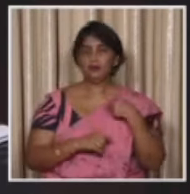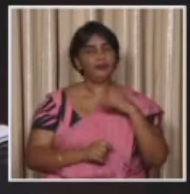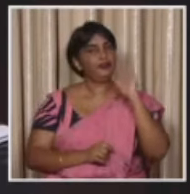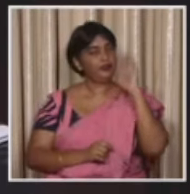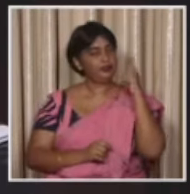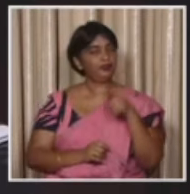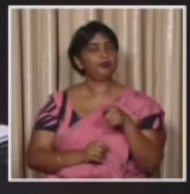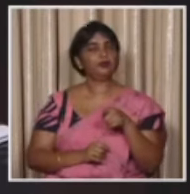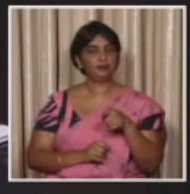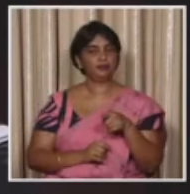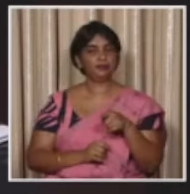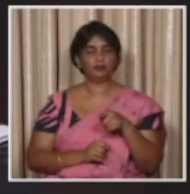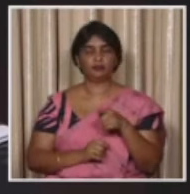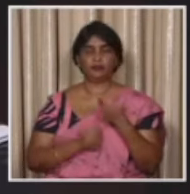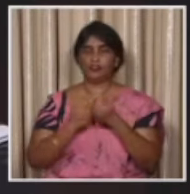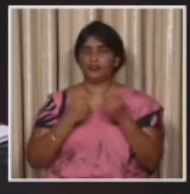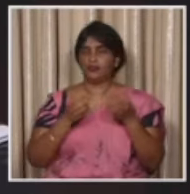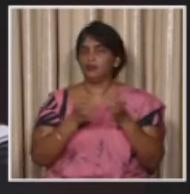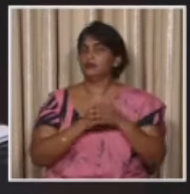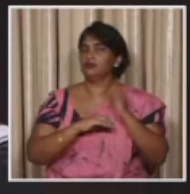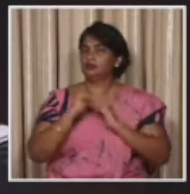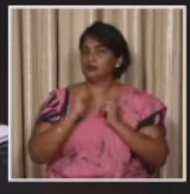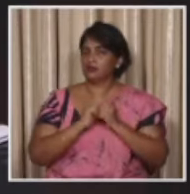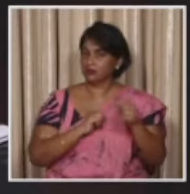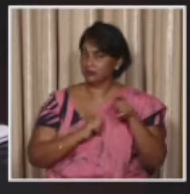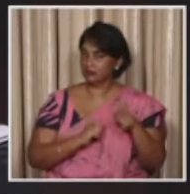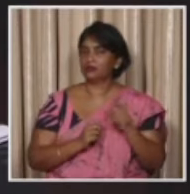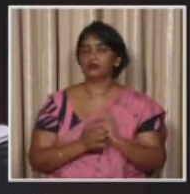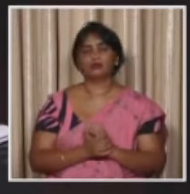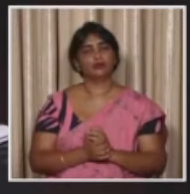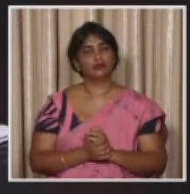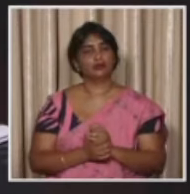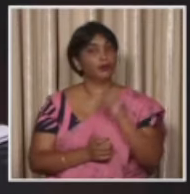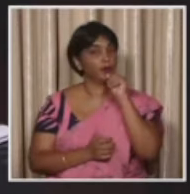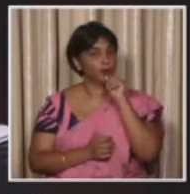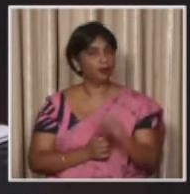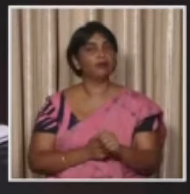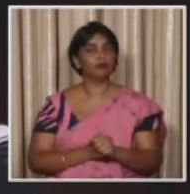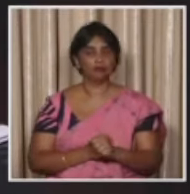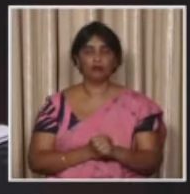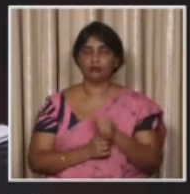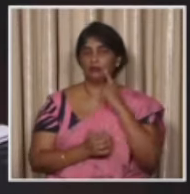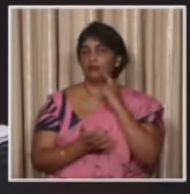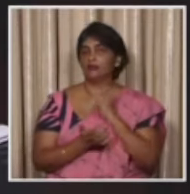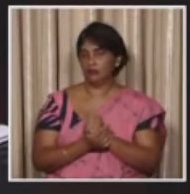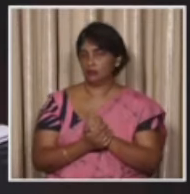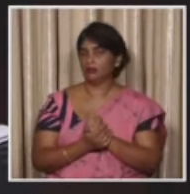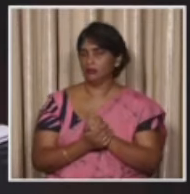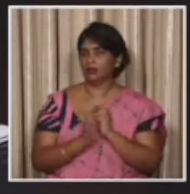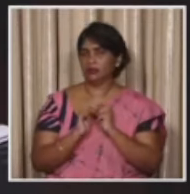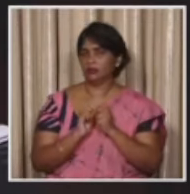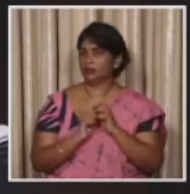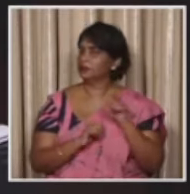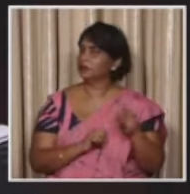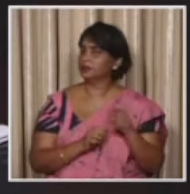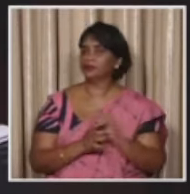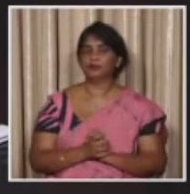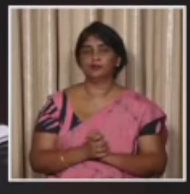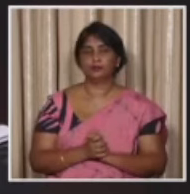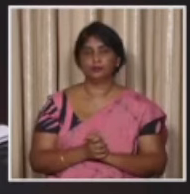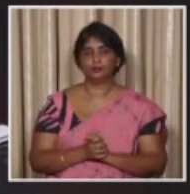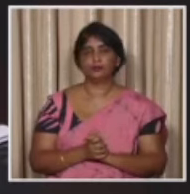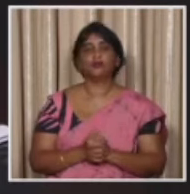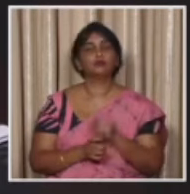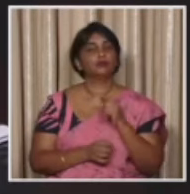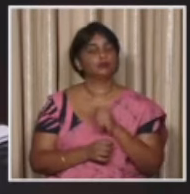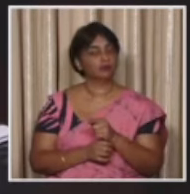විශේෂයෙන්ම මේ අන්බන්ඩ්ලිං කියන ප්‍රොසෙස් එක ඇත්තටම බොහොම සංකීර්ණයි. එක කොම්ප්ලිකේටඩ්.